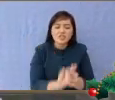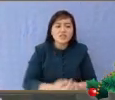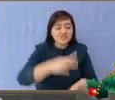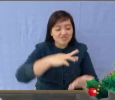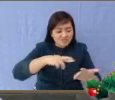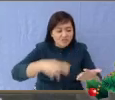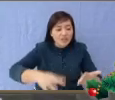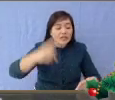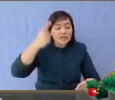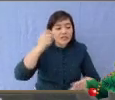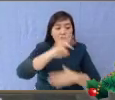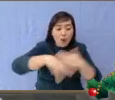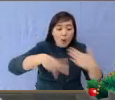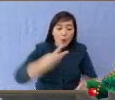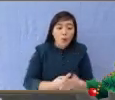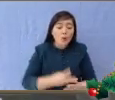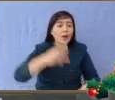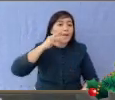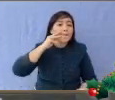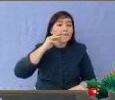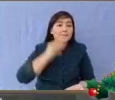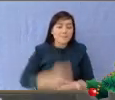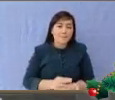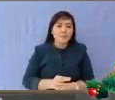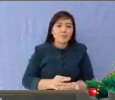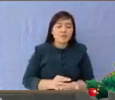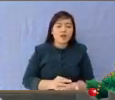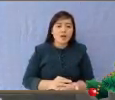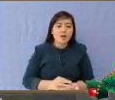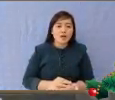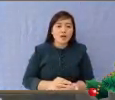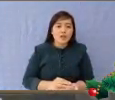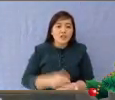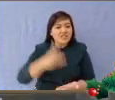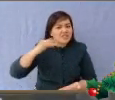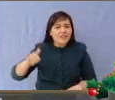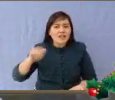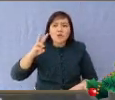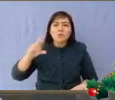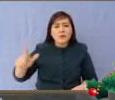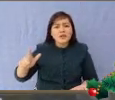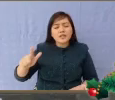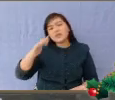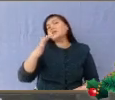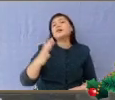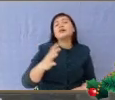hospital. Buti na lang, ganun yung hospital na yun. Sana merong ganung hospital sa Pilipinas.